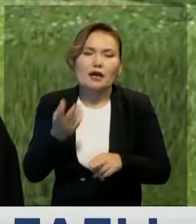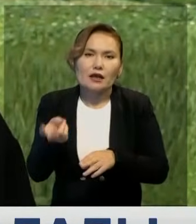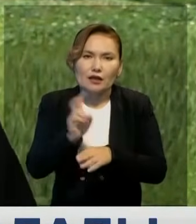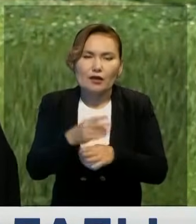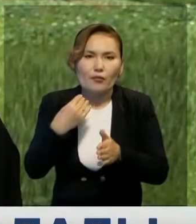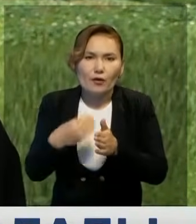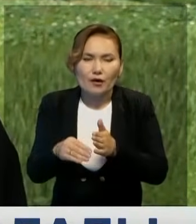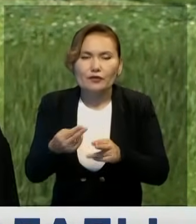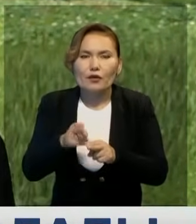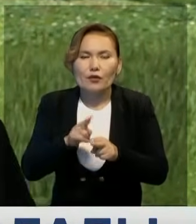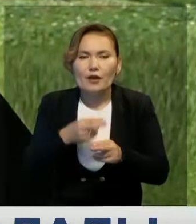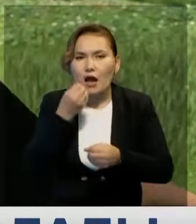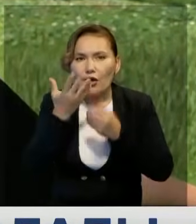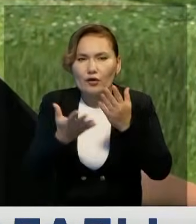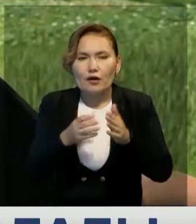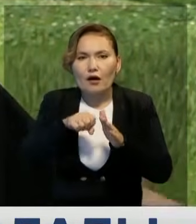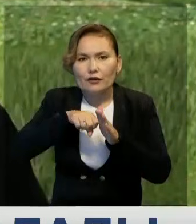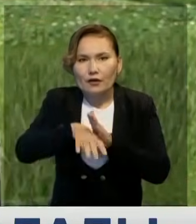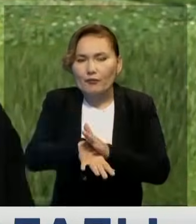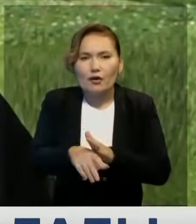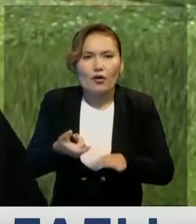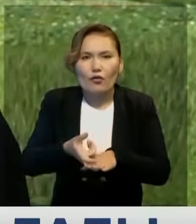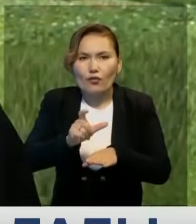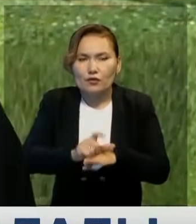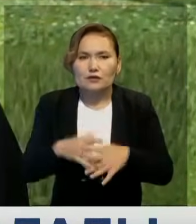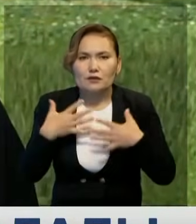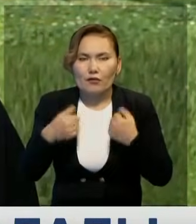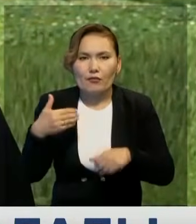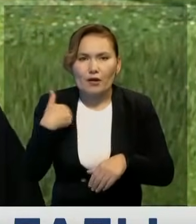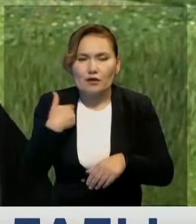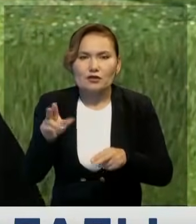Лотостың жапырағынан бастап тамырына дейін емдік қасиеті бар.